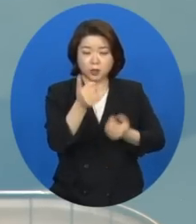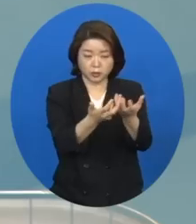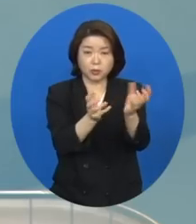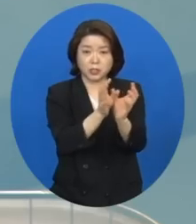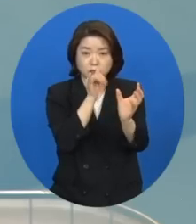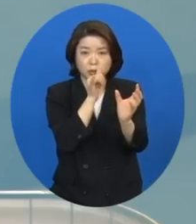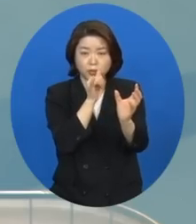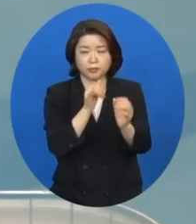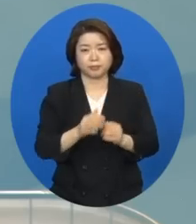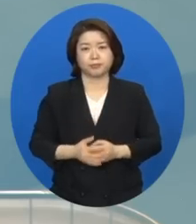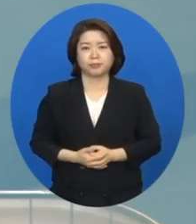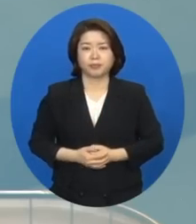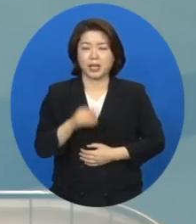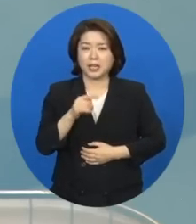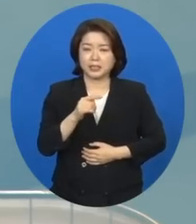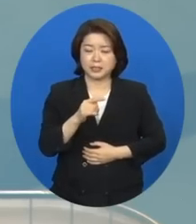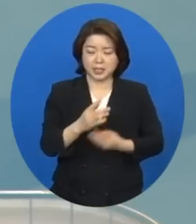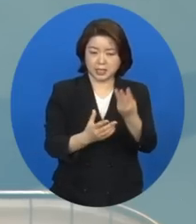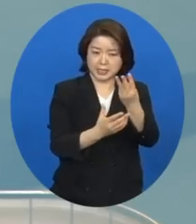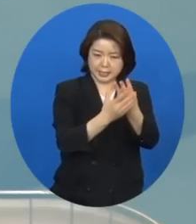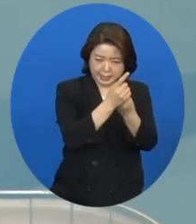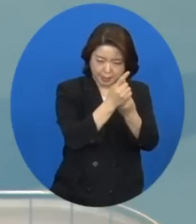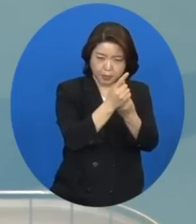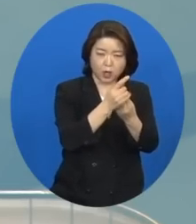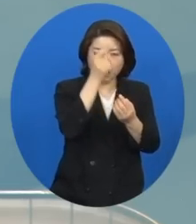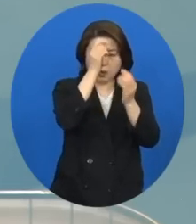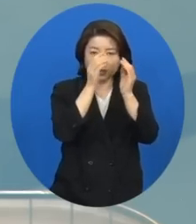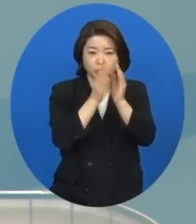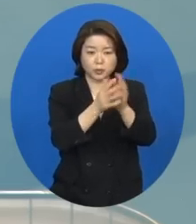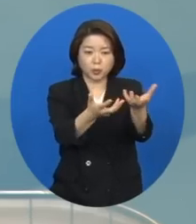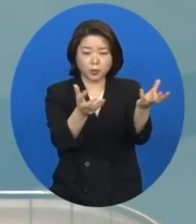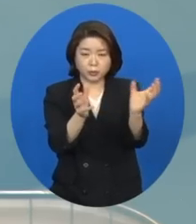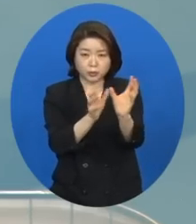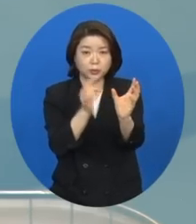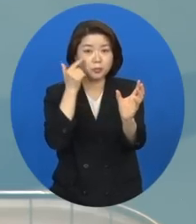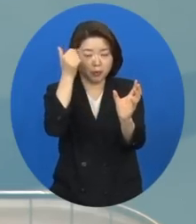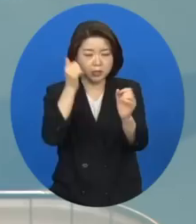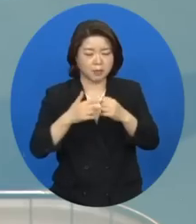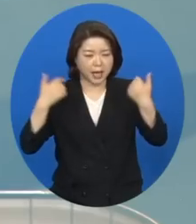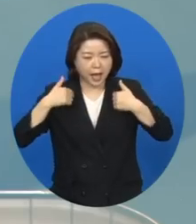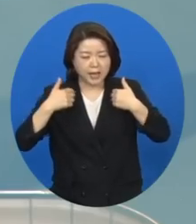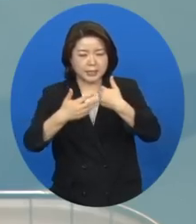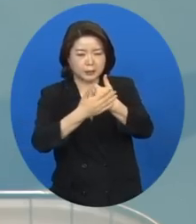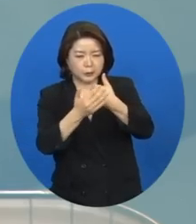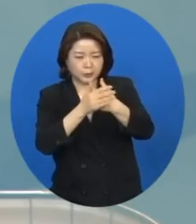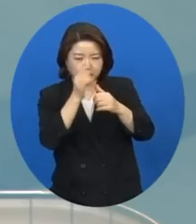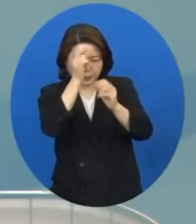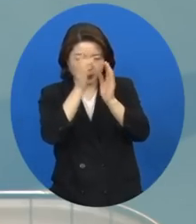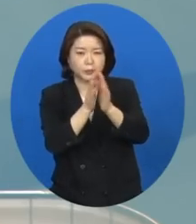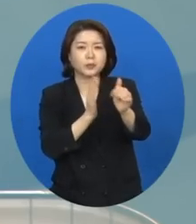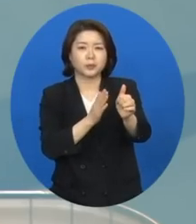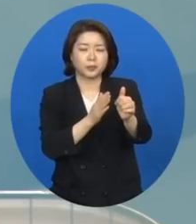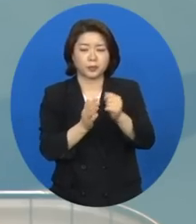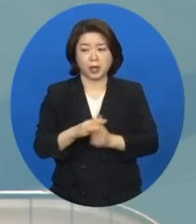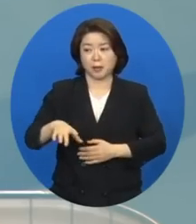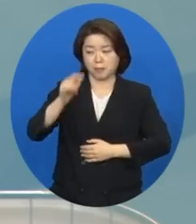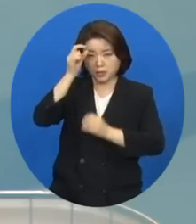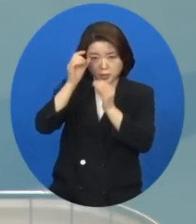하죠. 그 삼겹줄 기도조 목사님들에게 제가 중보 기도를 항상 요청했어요. 먼저